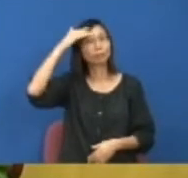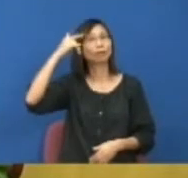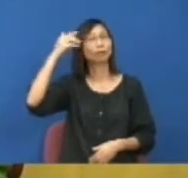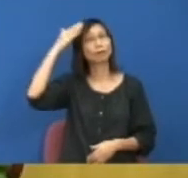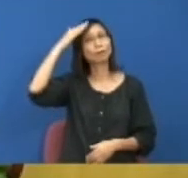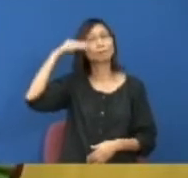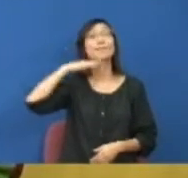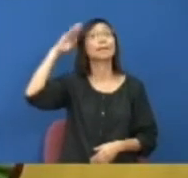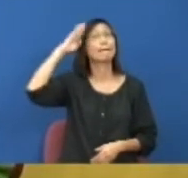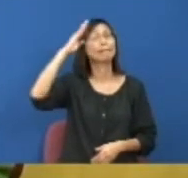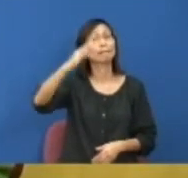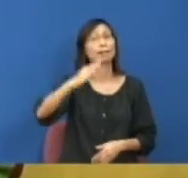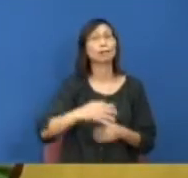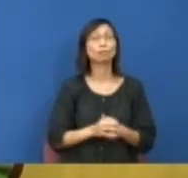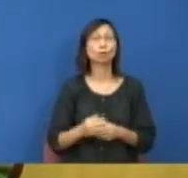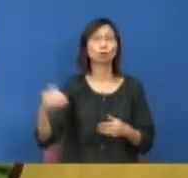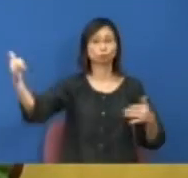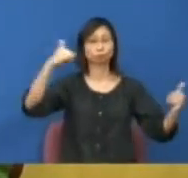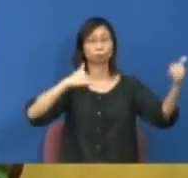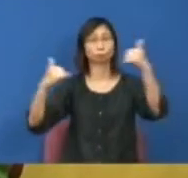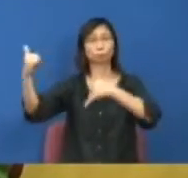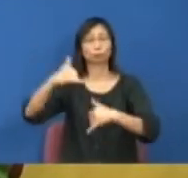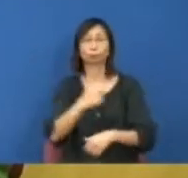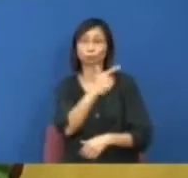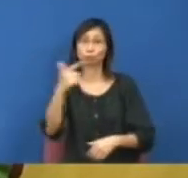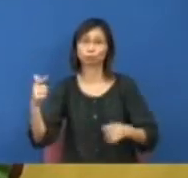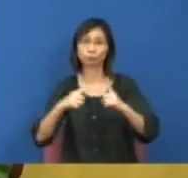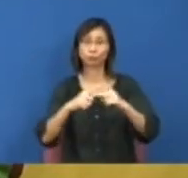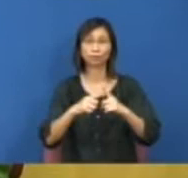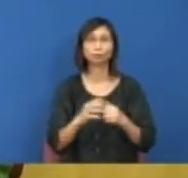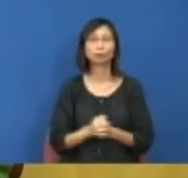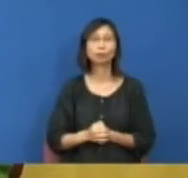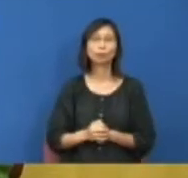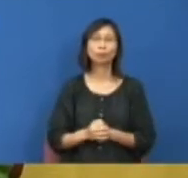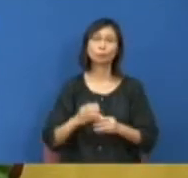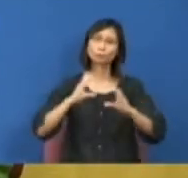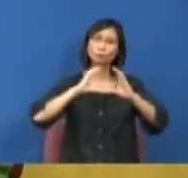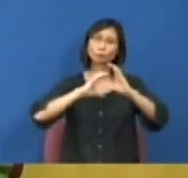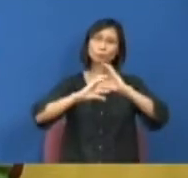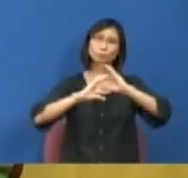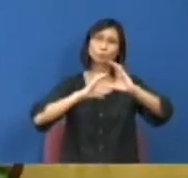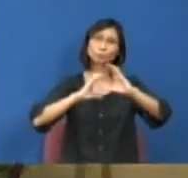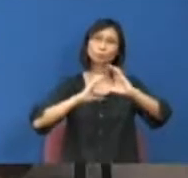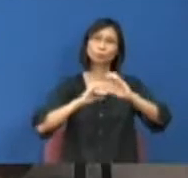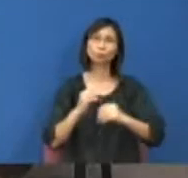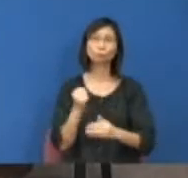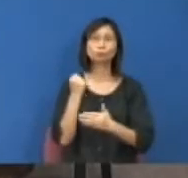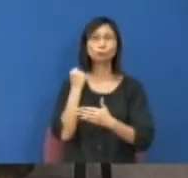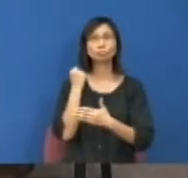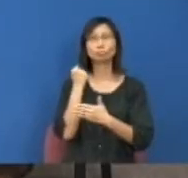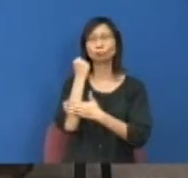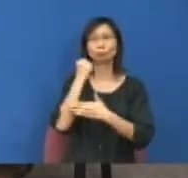情，甚至支持的話，是不是現在還未是時候，就是說透過暴力抗爭？ 現在我們沒有暴力的，其